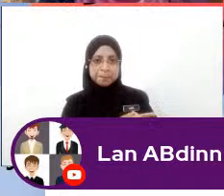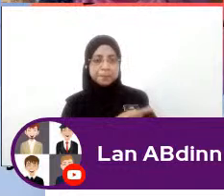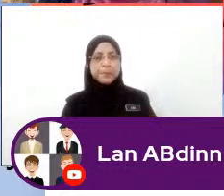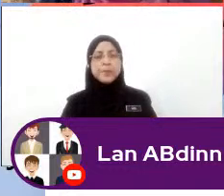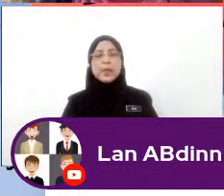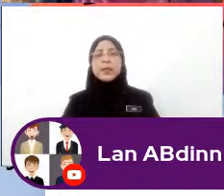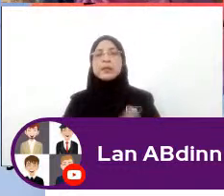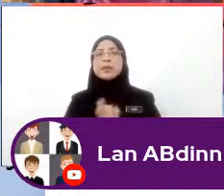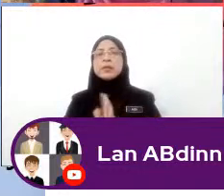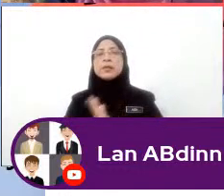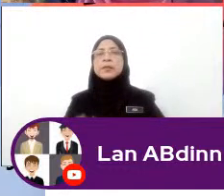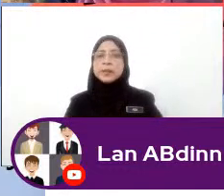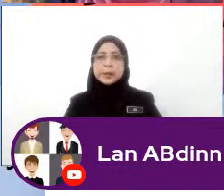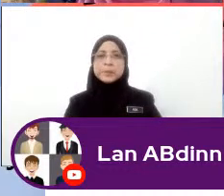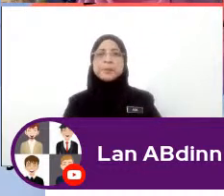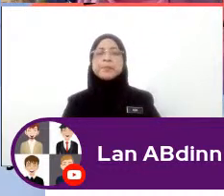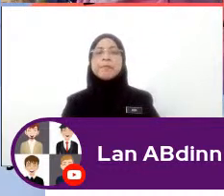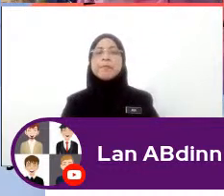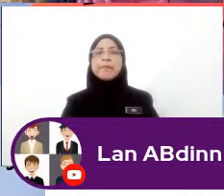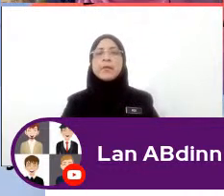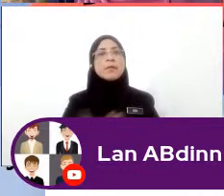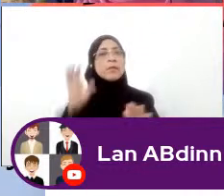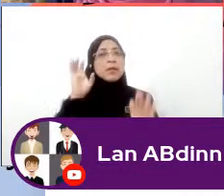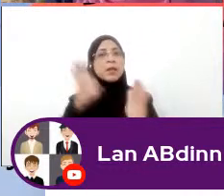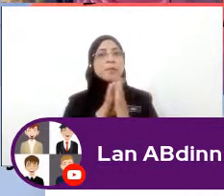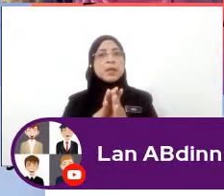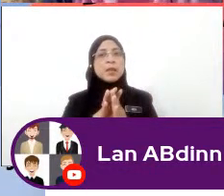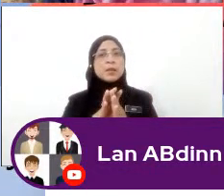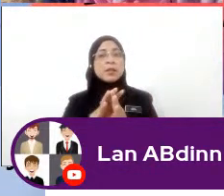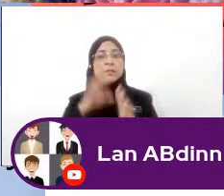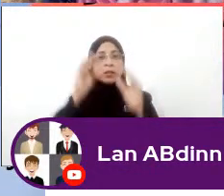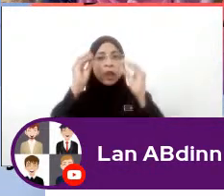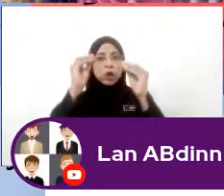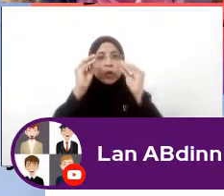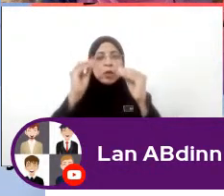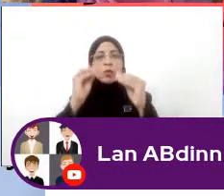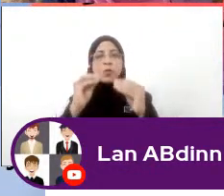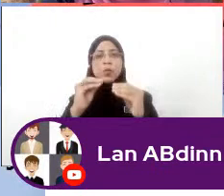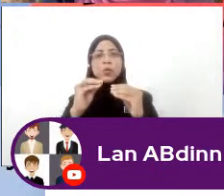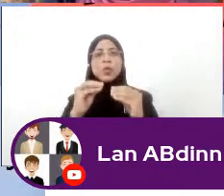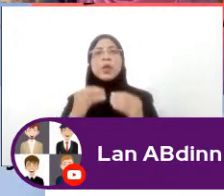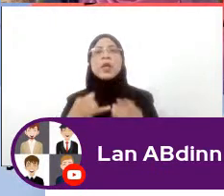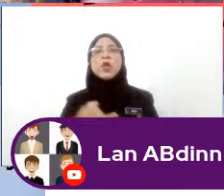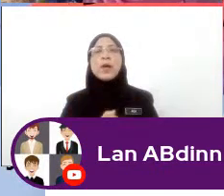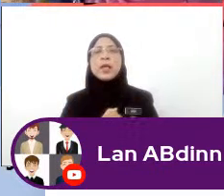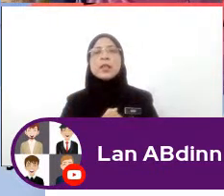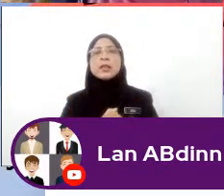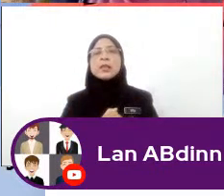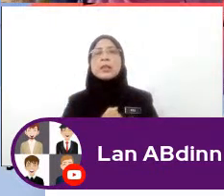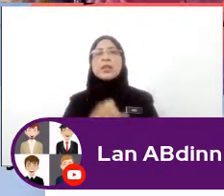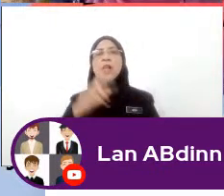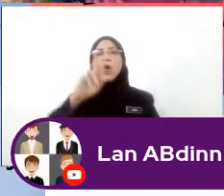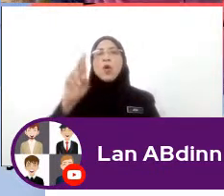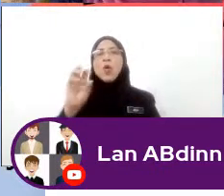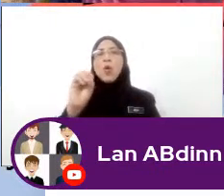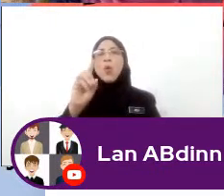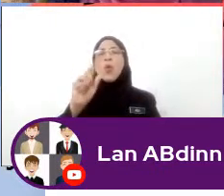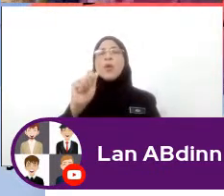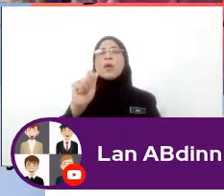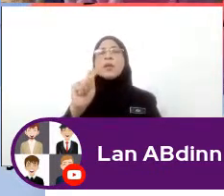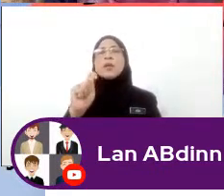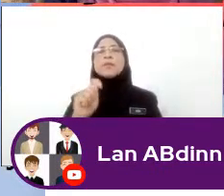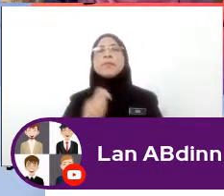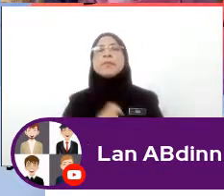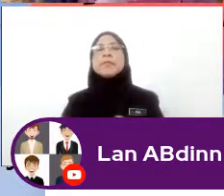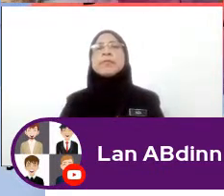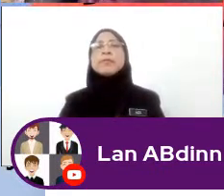ini Cikgu Atika, Cikgu Izzatul dengan Cikgu Intan, Inovasi Firm Suite Roda Kita Head. Okay,